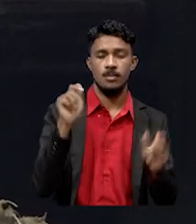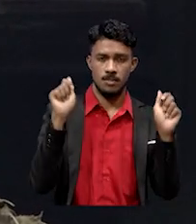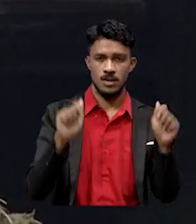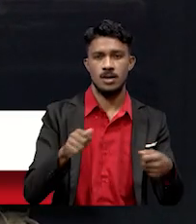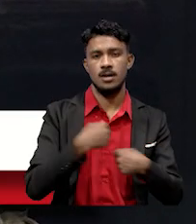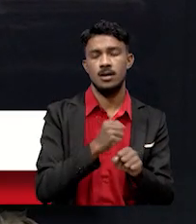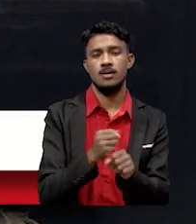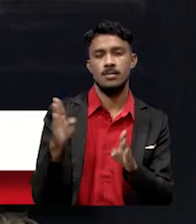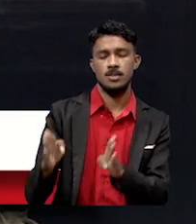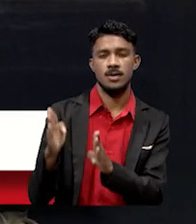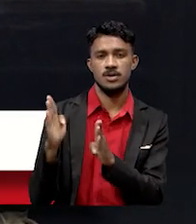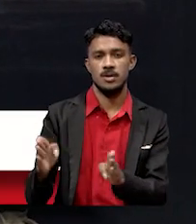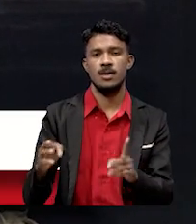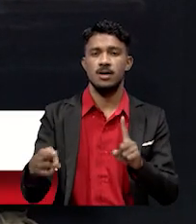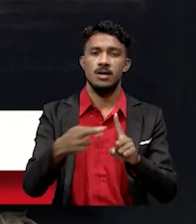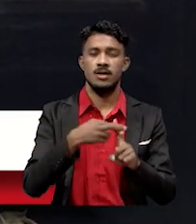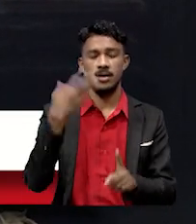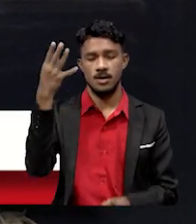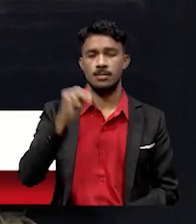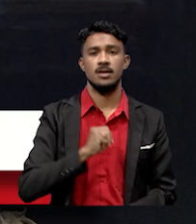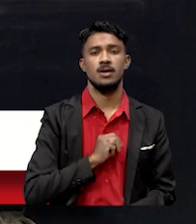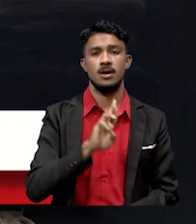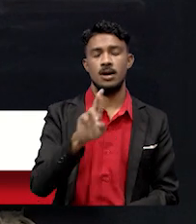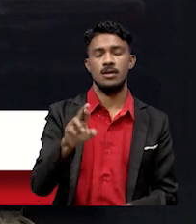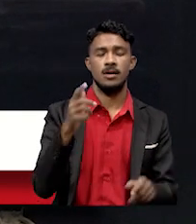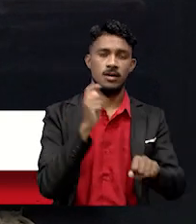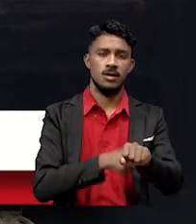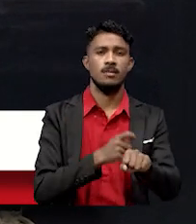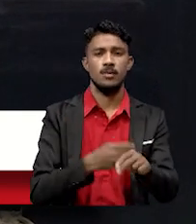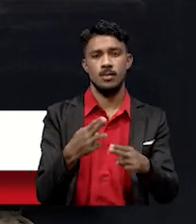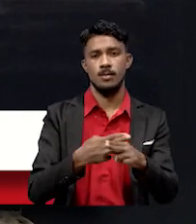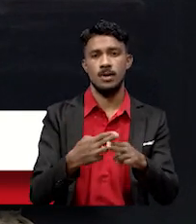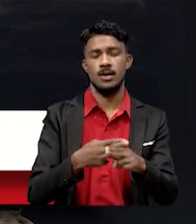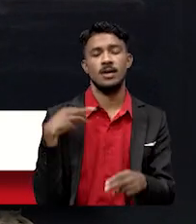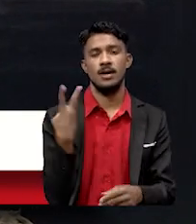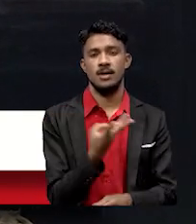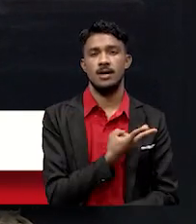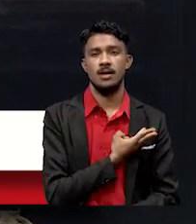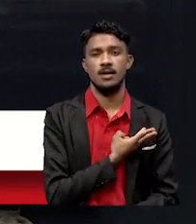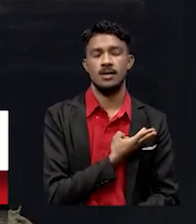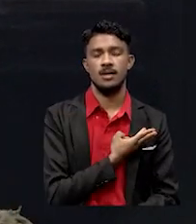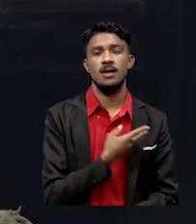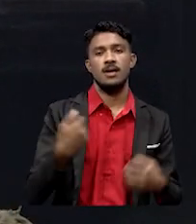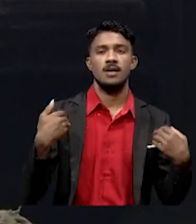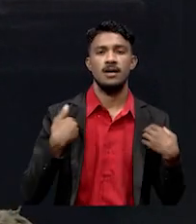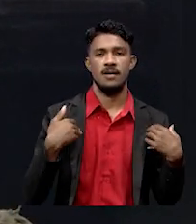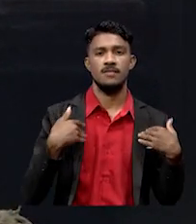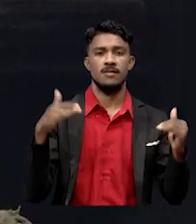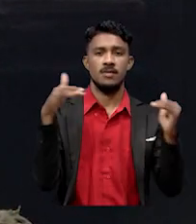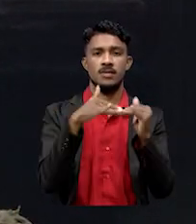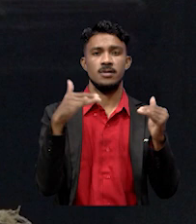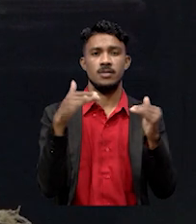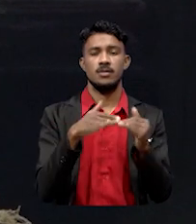ba semiteru metinaru. Iha tempo barak ita se iha la coordenasaun iha tempo